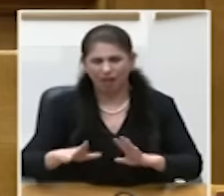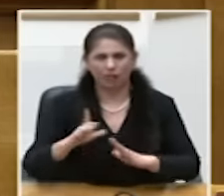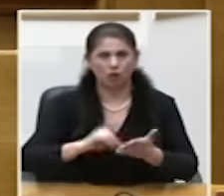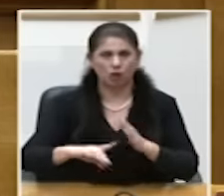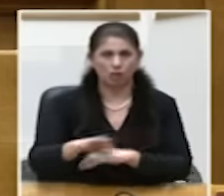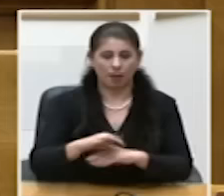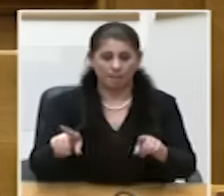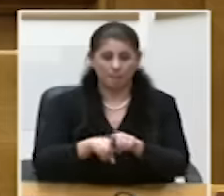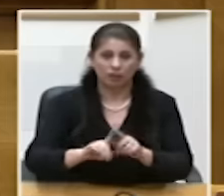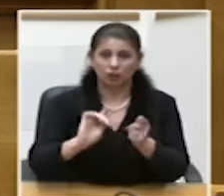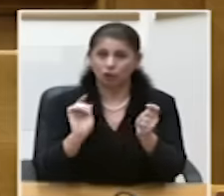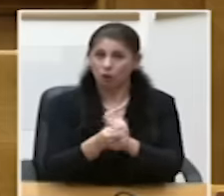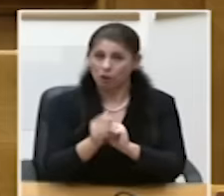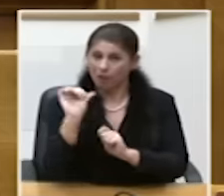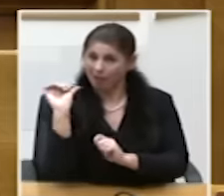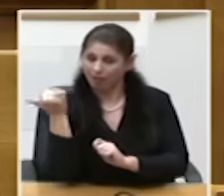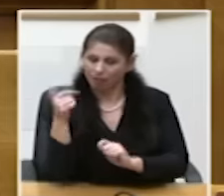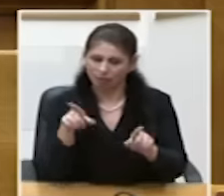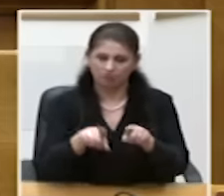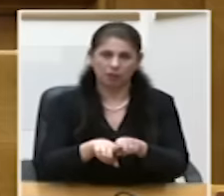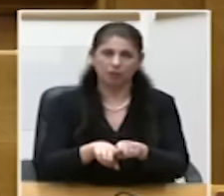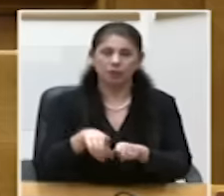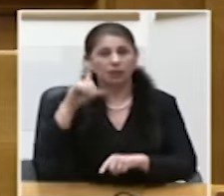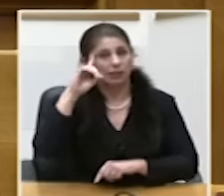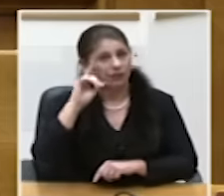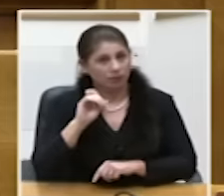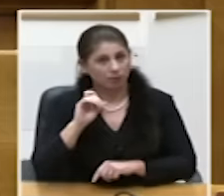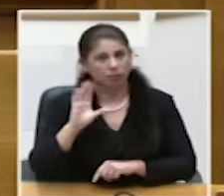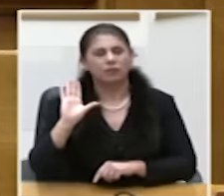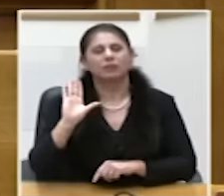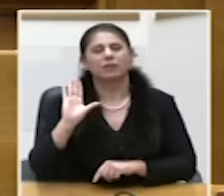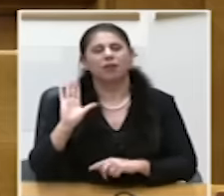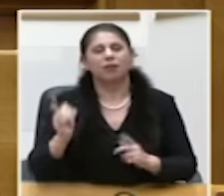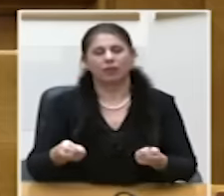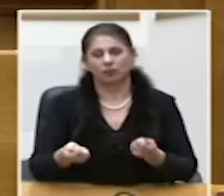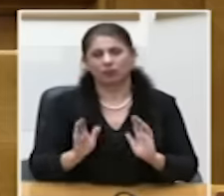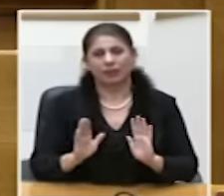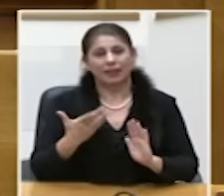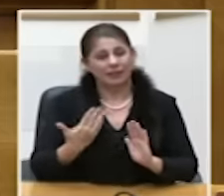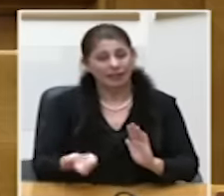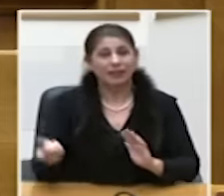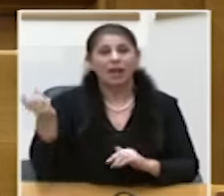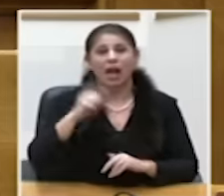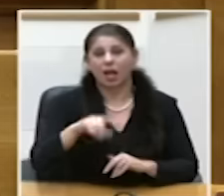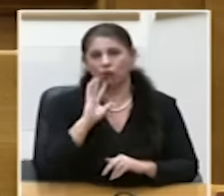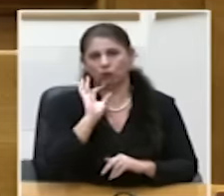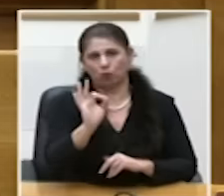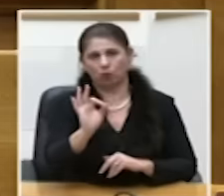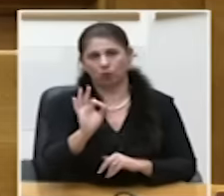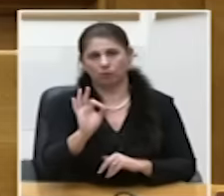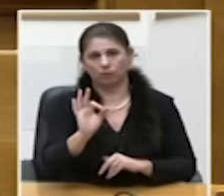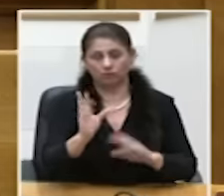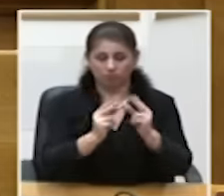τροπολογία που φέρατε χτες. Ξέρουμε ότι δεν θα το κάνετε, γιατί έχετε άλλες στοχεύσεις. Τις